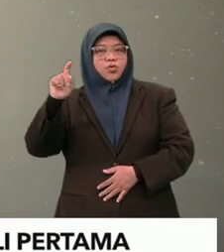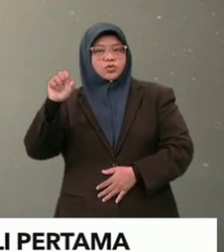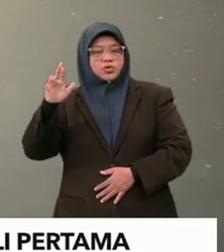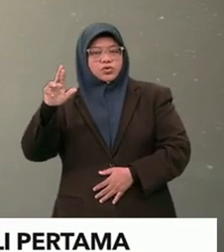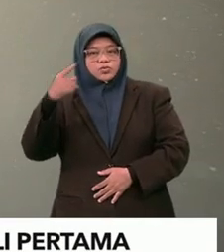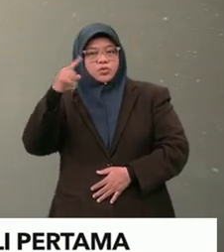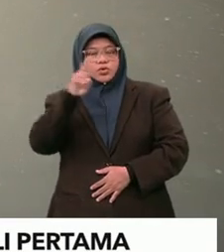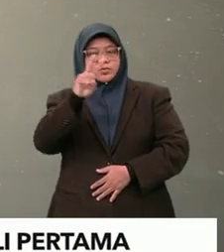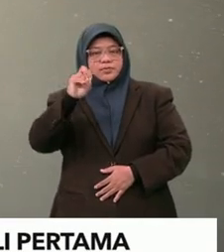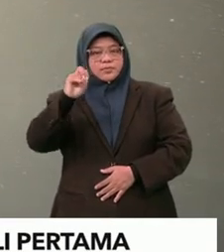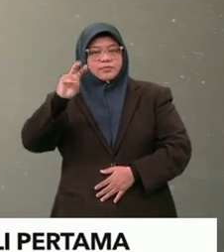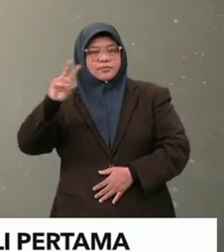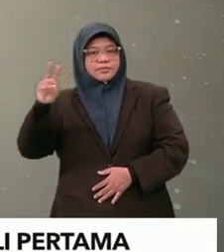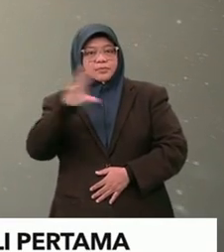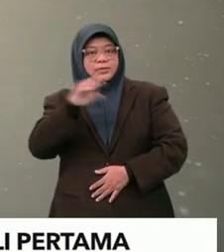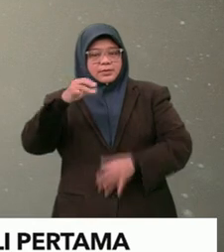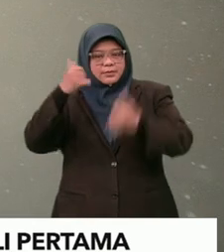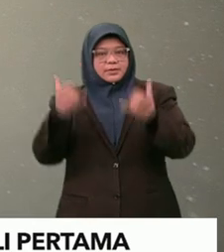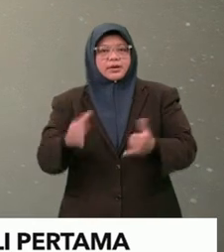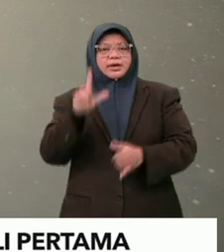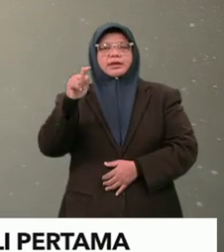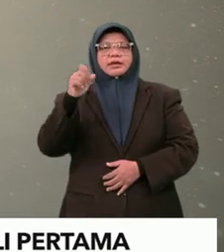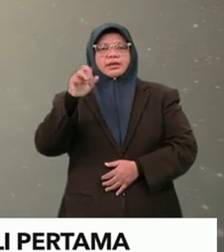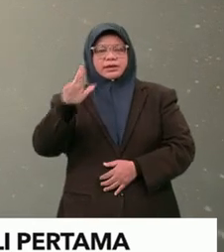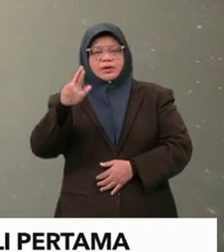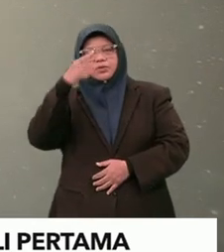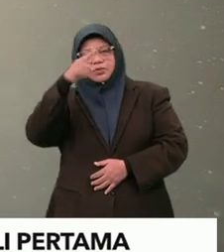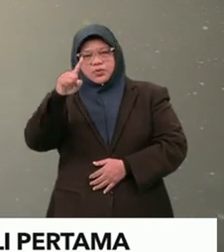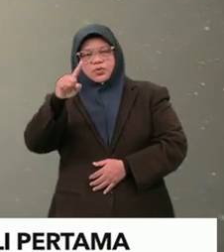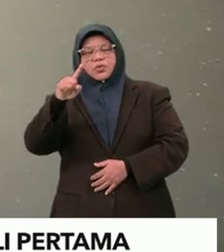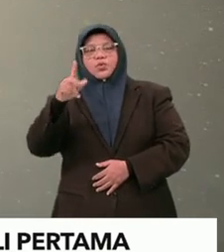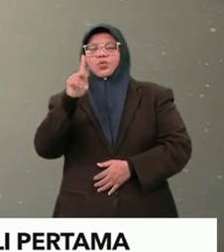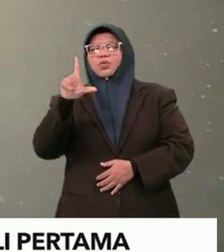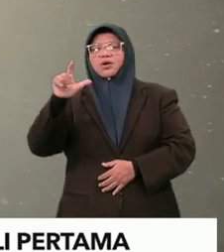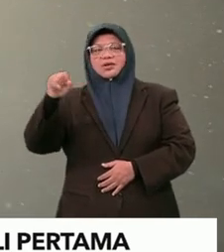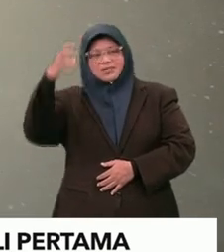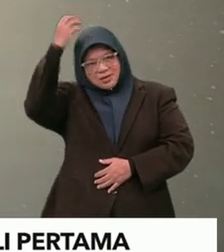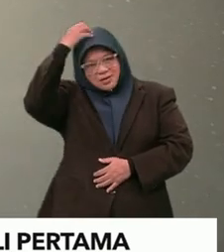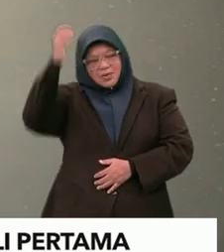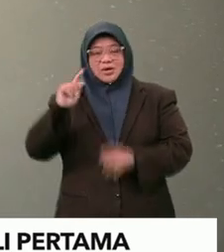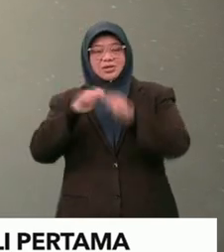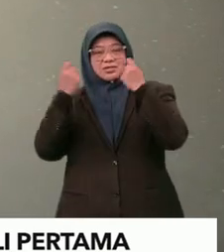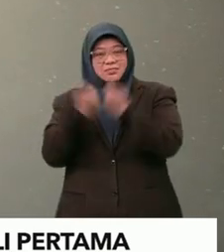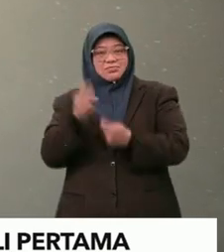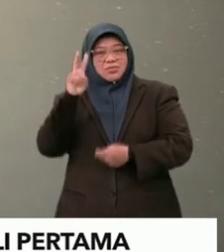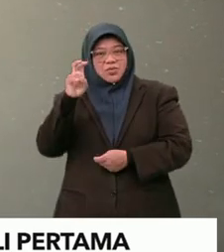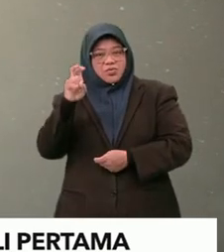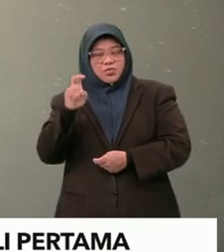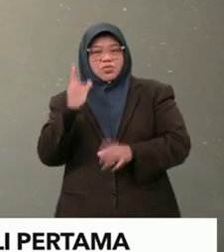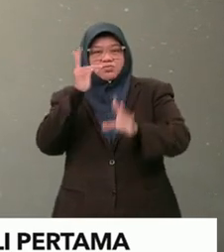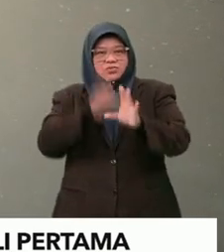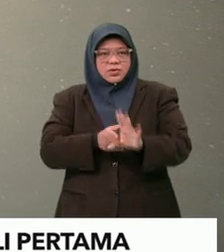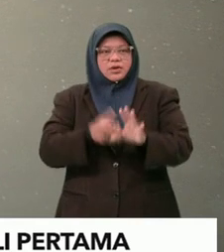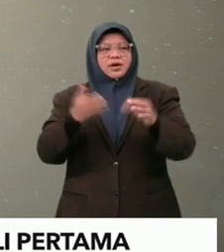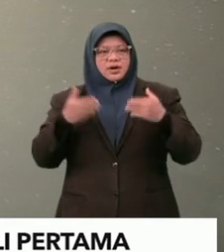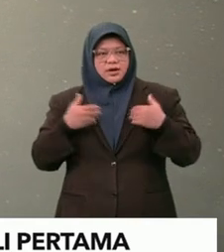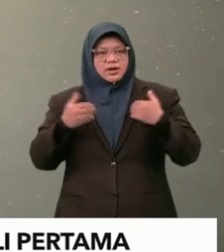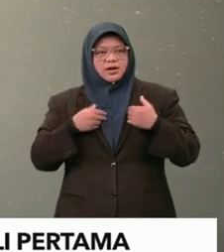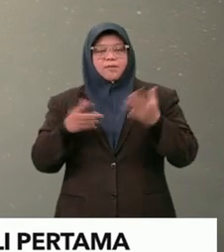2012 yang berlangsung hari ini Dimitar luber ayat Cole Selangor sebanyak 20 pasukan menyertai pertandingan yang melibatkan